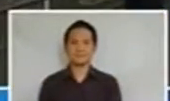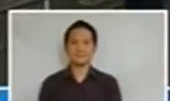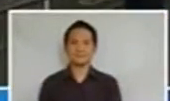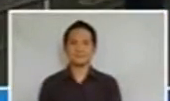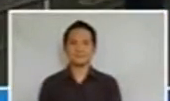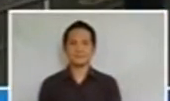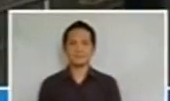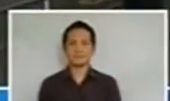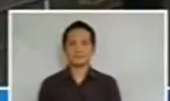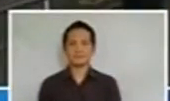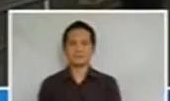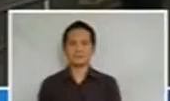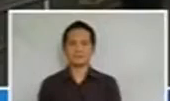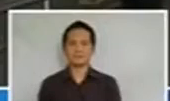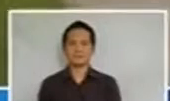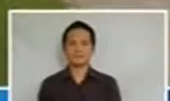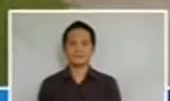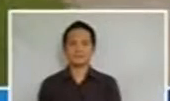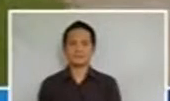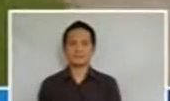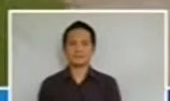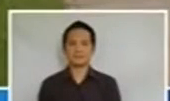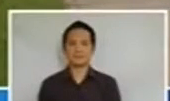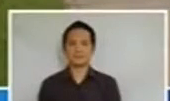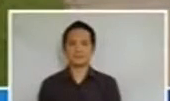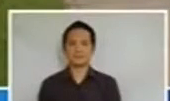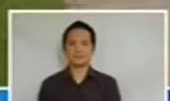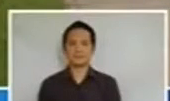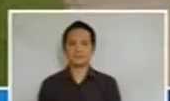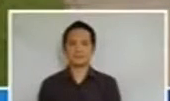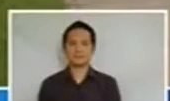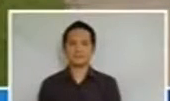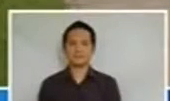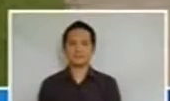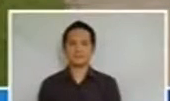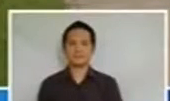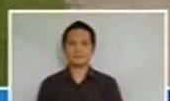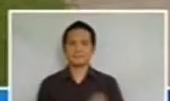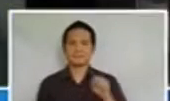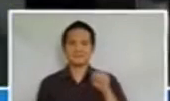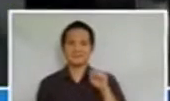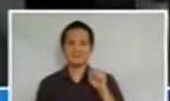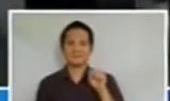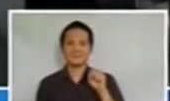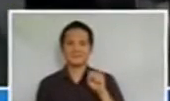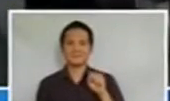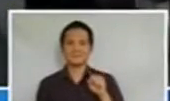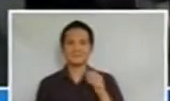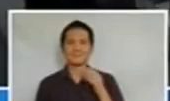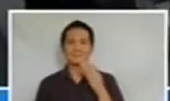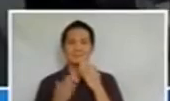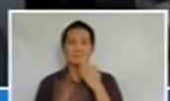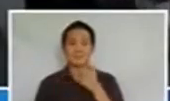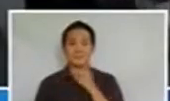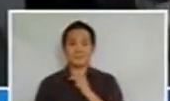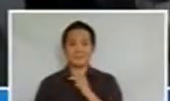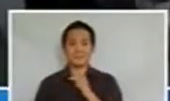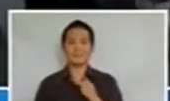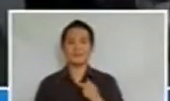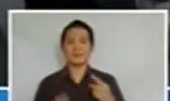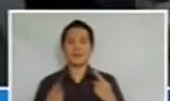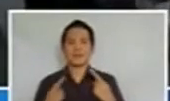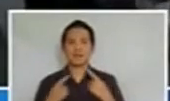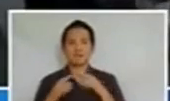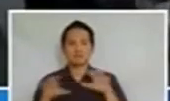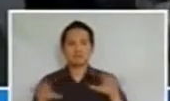Yusek Rocky, simula nga June 29, 2020 ay magsasagawa ang lokal na pamahalaan ng lungsod ng Davao ng free testing kung saan yung